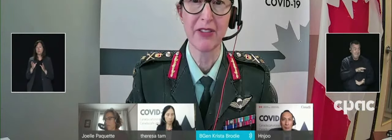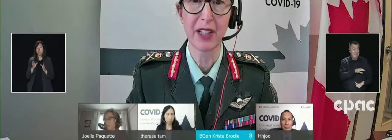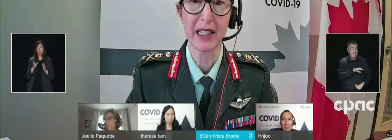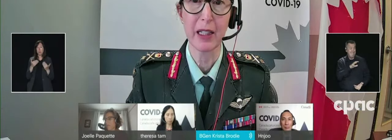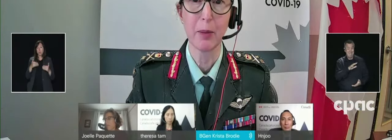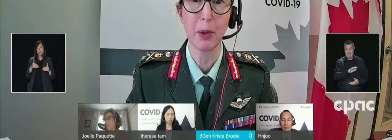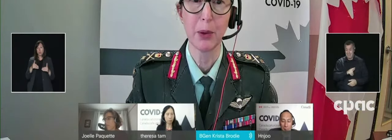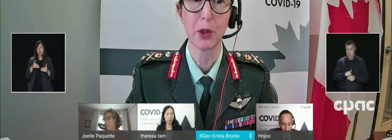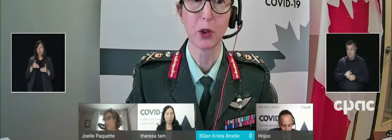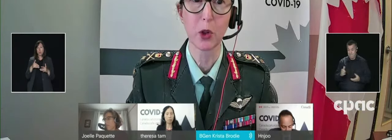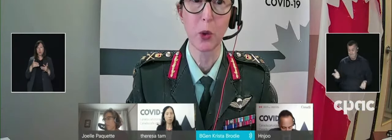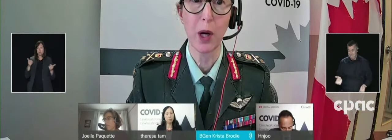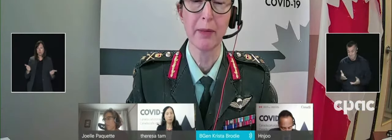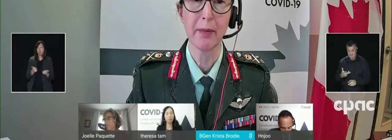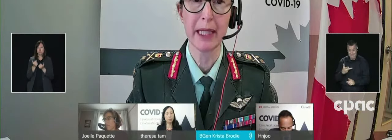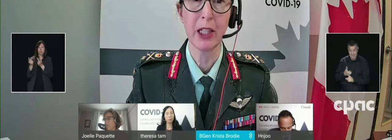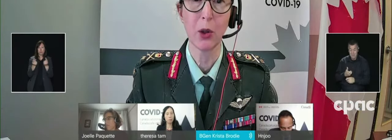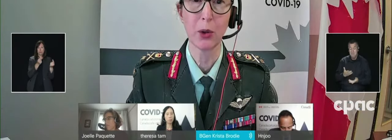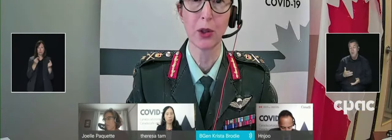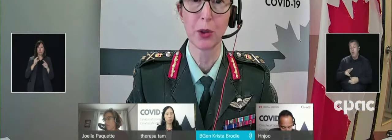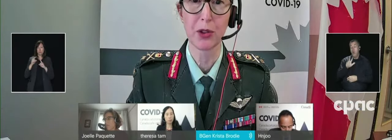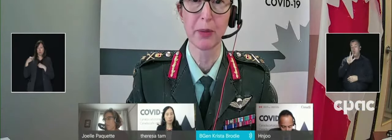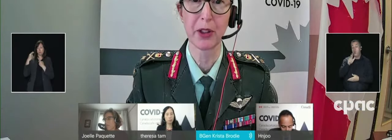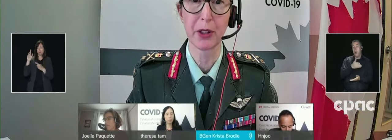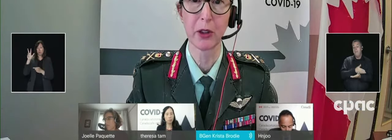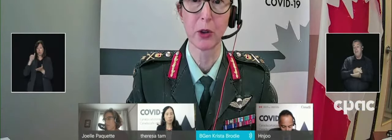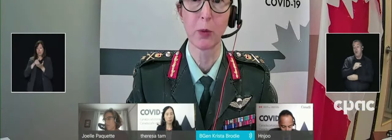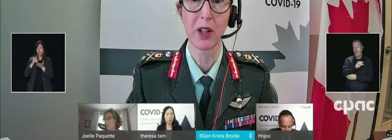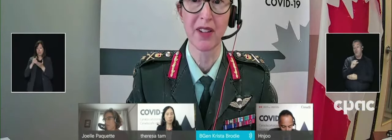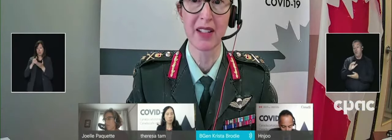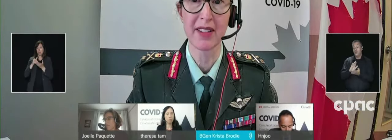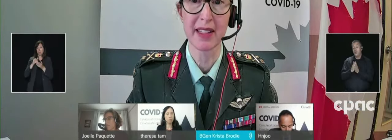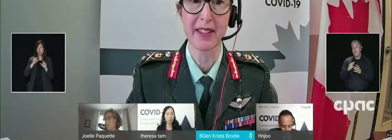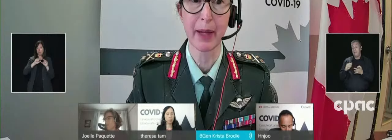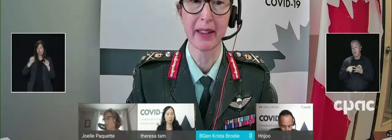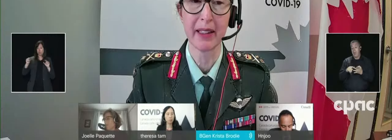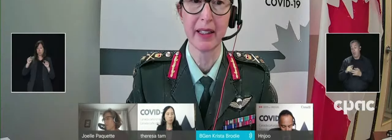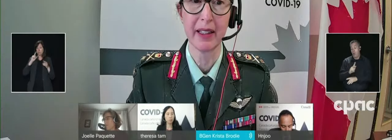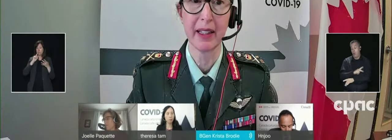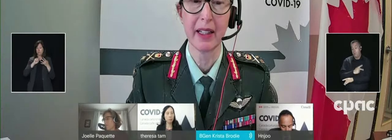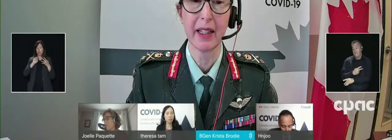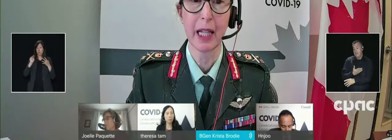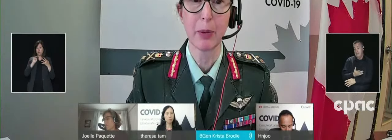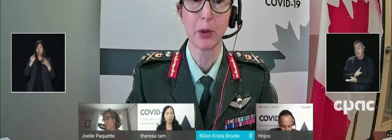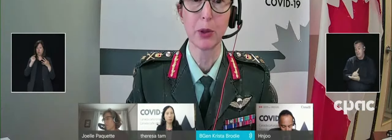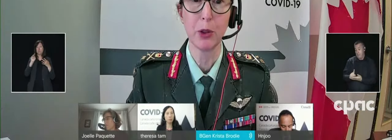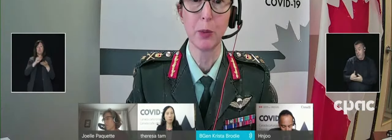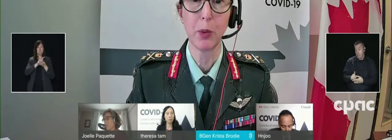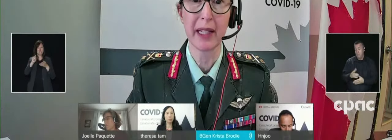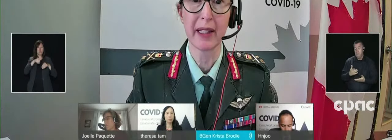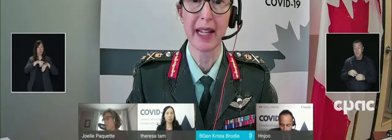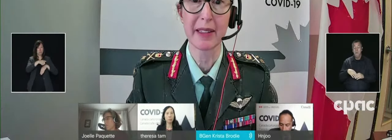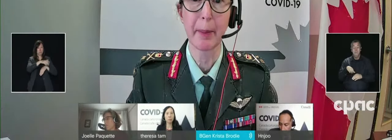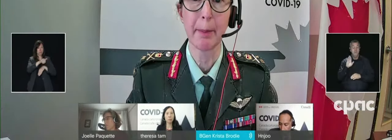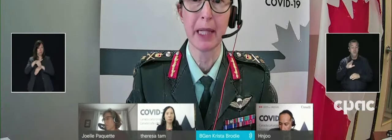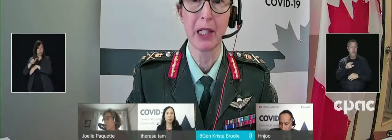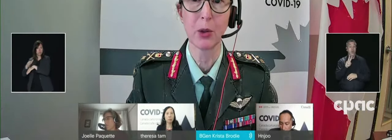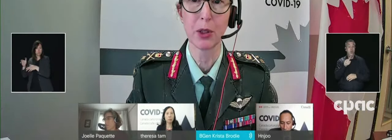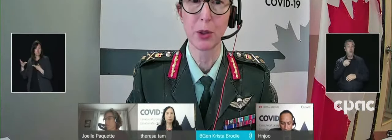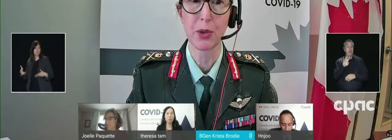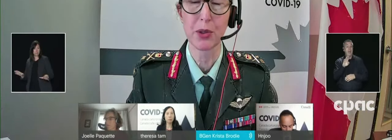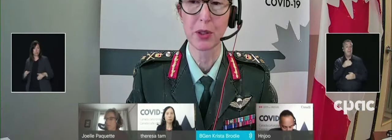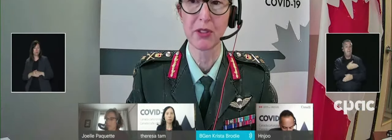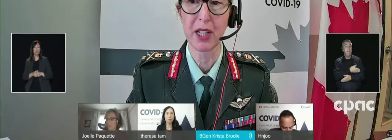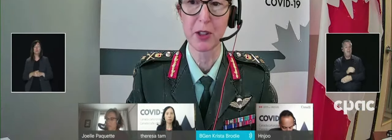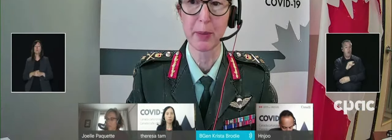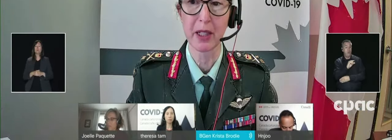avons livré plus de 3 millions de doses de Moderna aux provinces cette semaine et plus de 2,4 millions